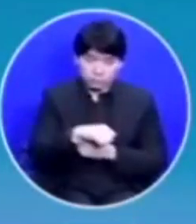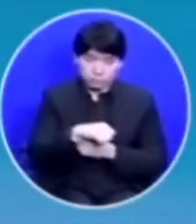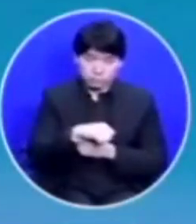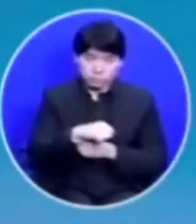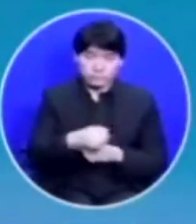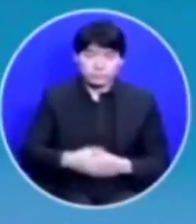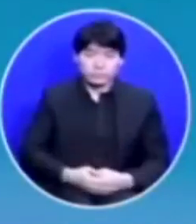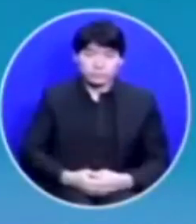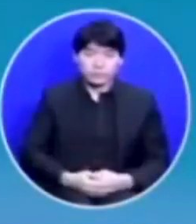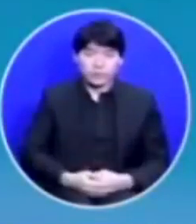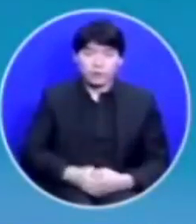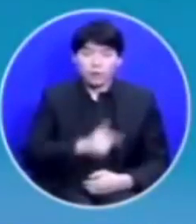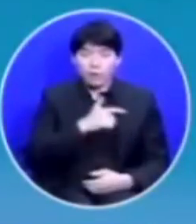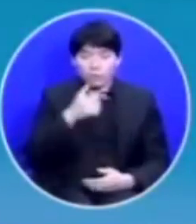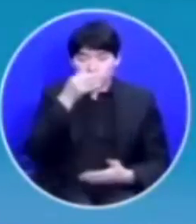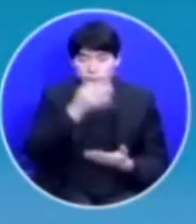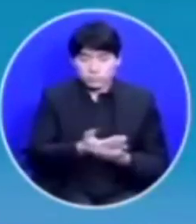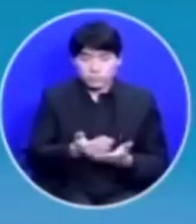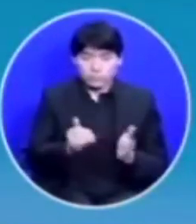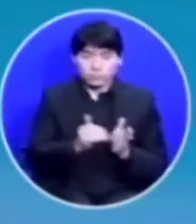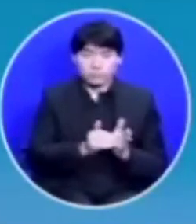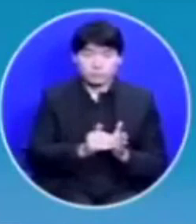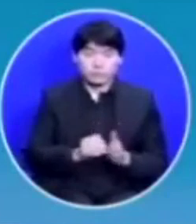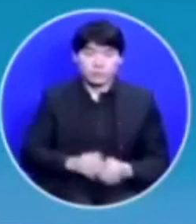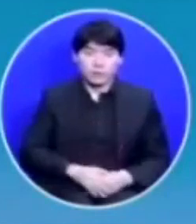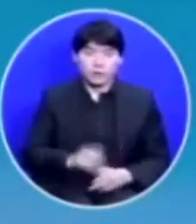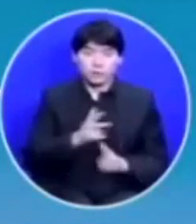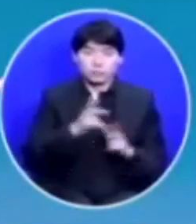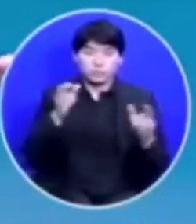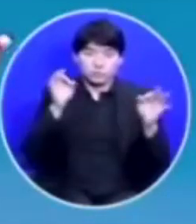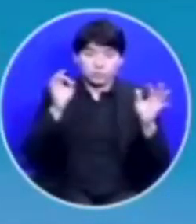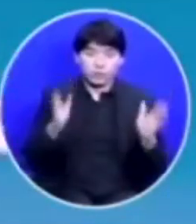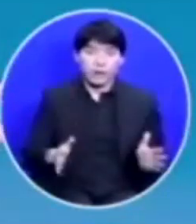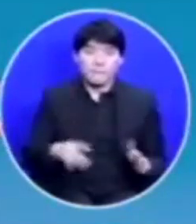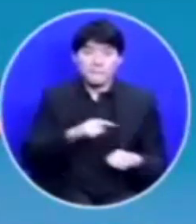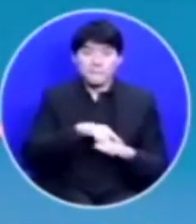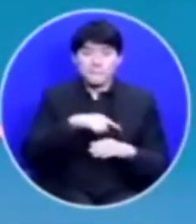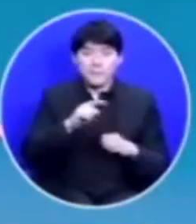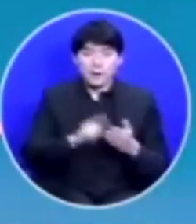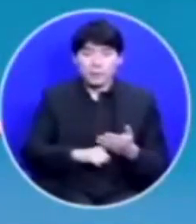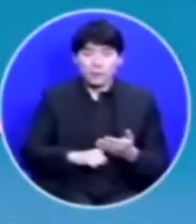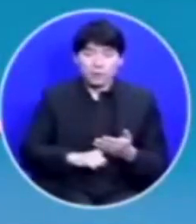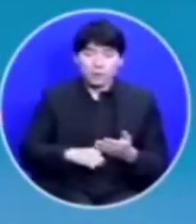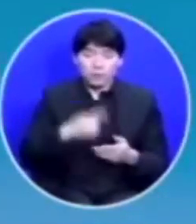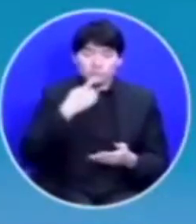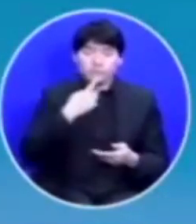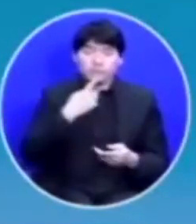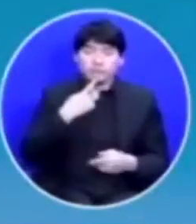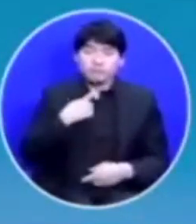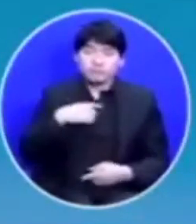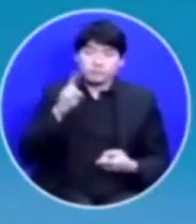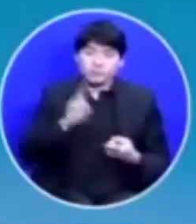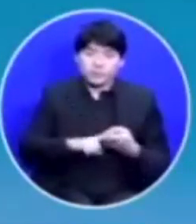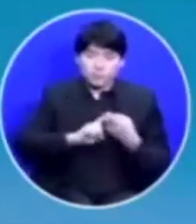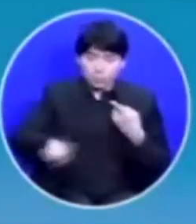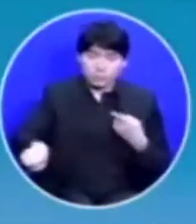얼마나 힘들었는지 한 주간 동안 마음에 드는게 하나도 없어요 방에서 뒹굴고 늦잠 자고 음악